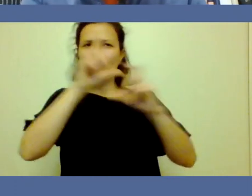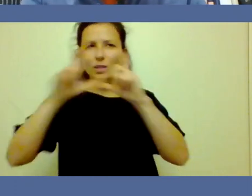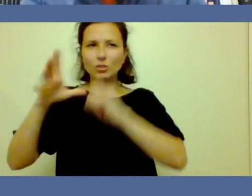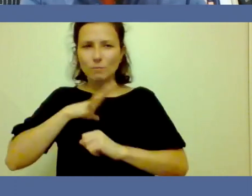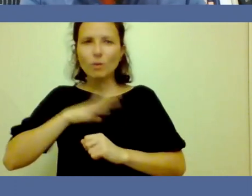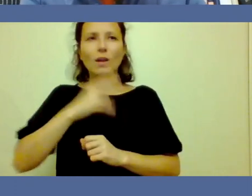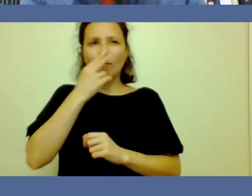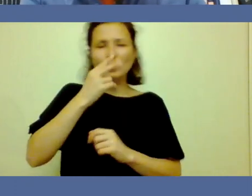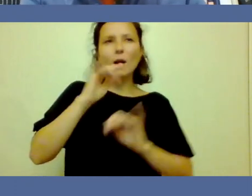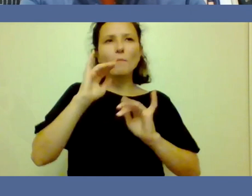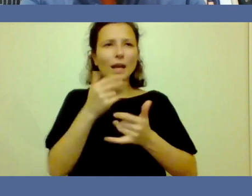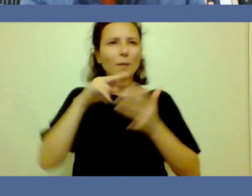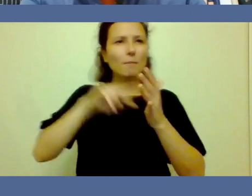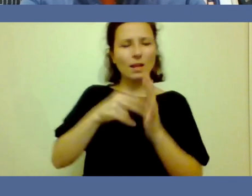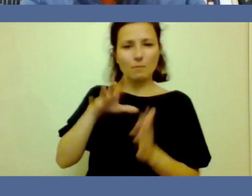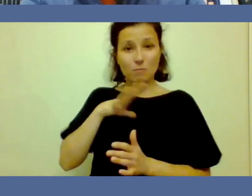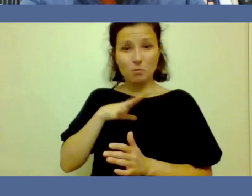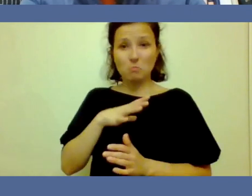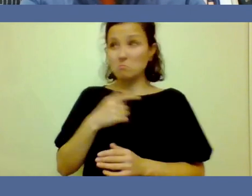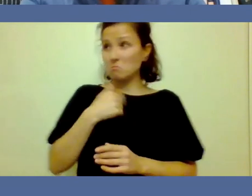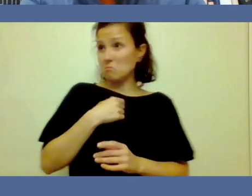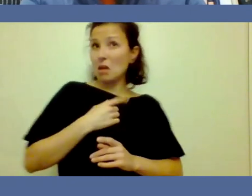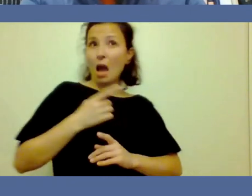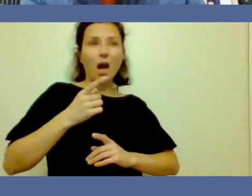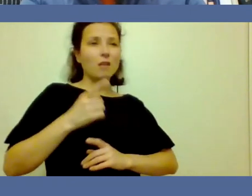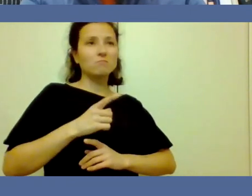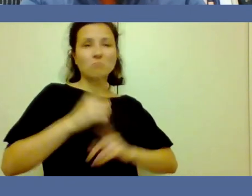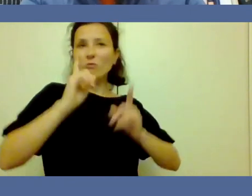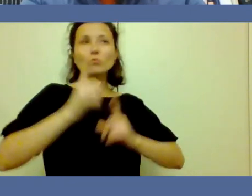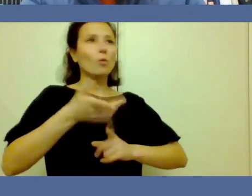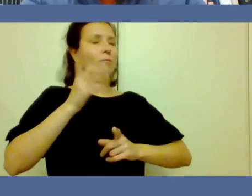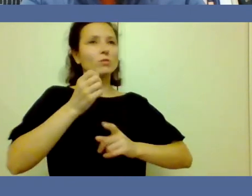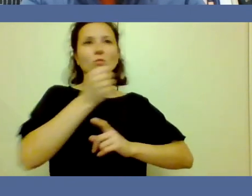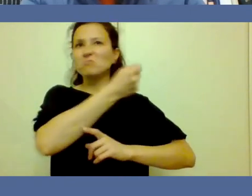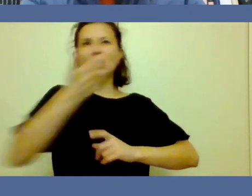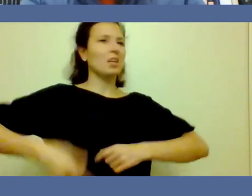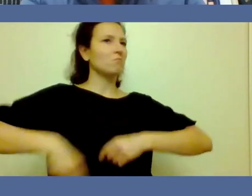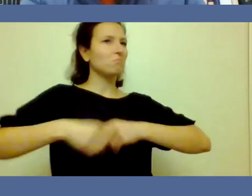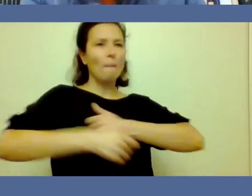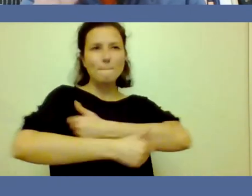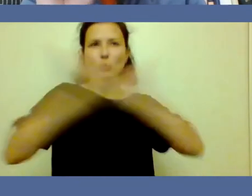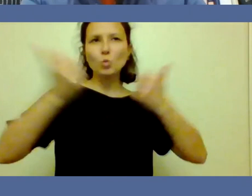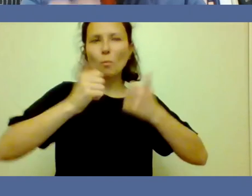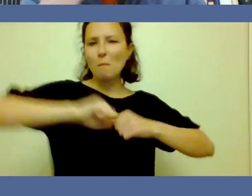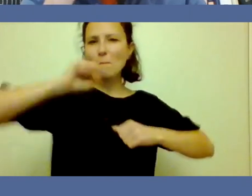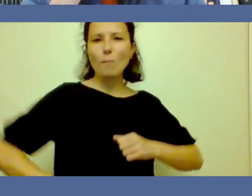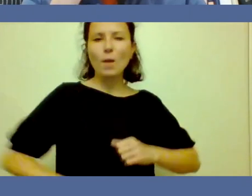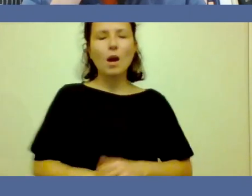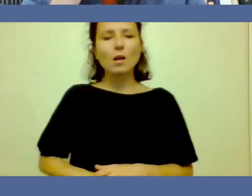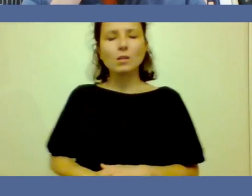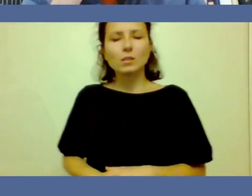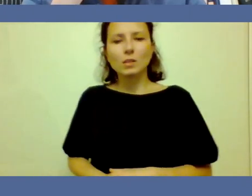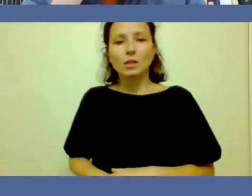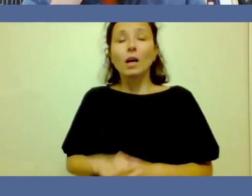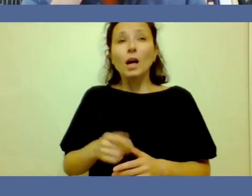to planują zrobić i moim zdaniem to się szykuje sztos serial. Ale jak to będzie, no to dopiero będę mogła ocenić,